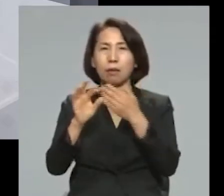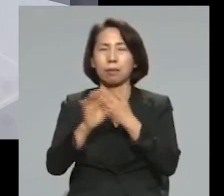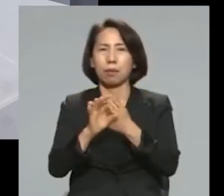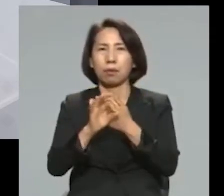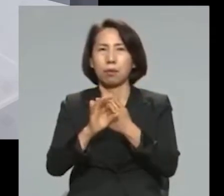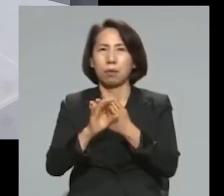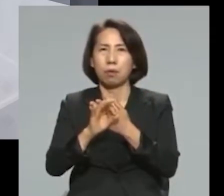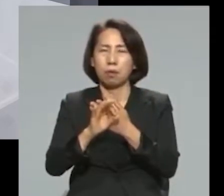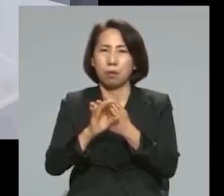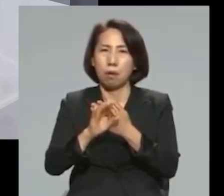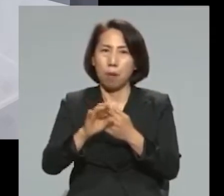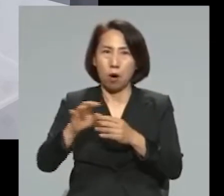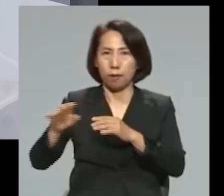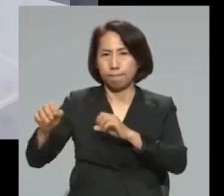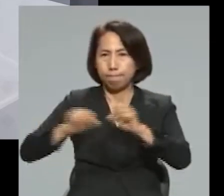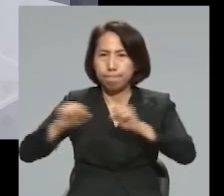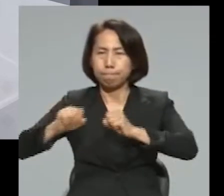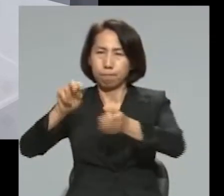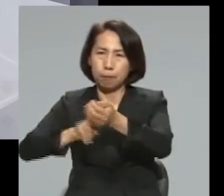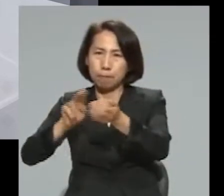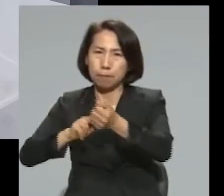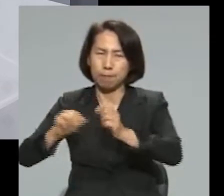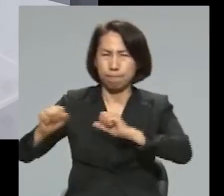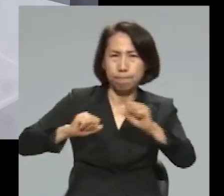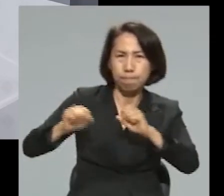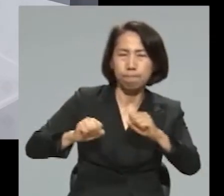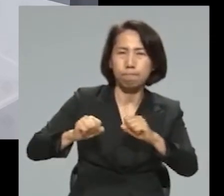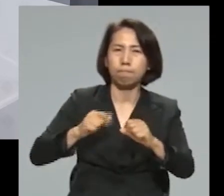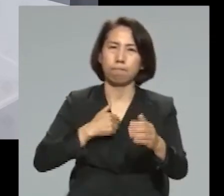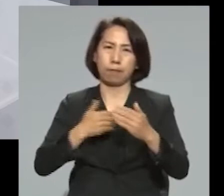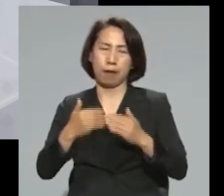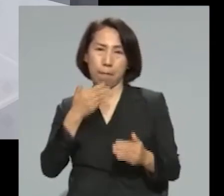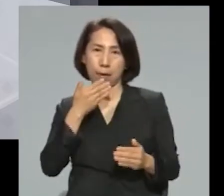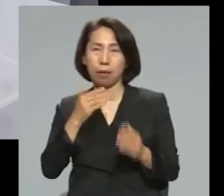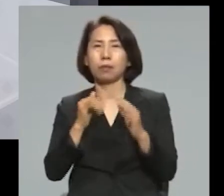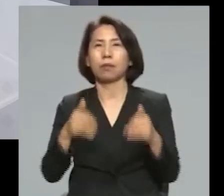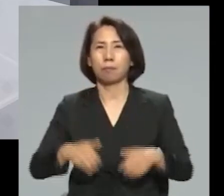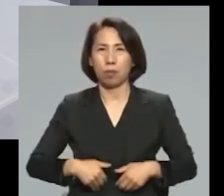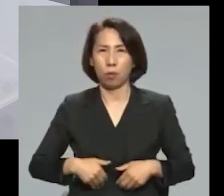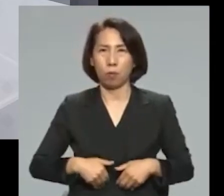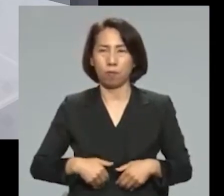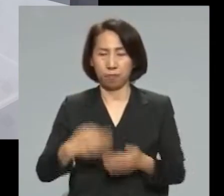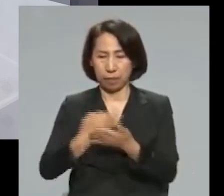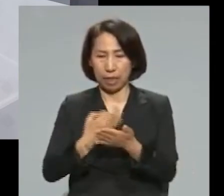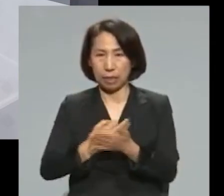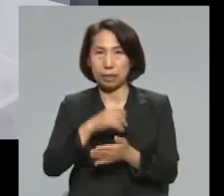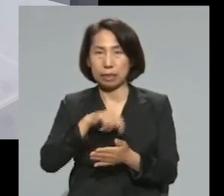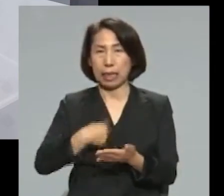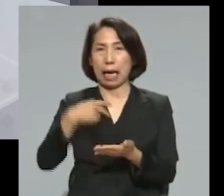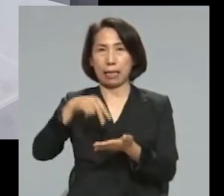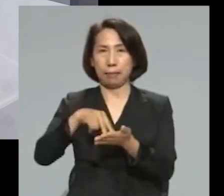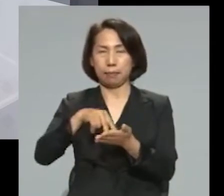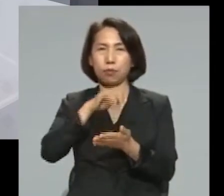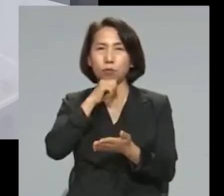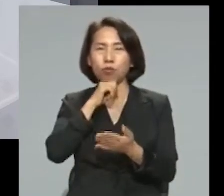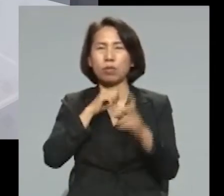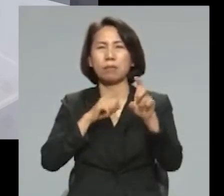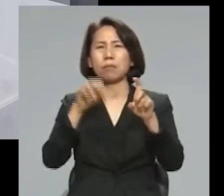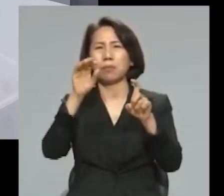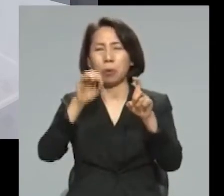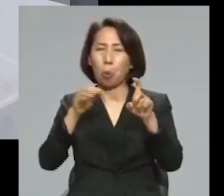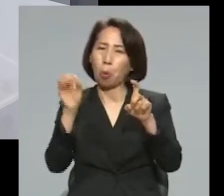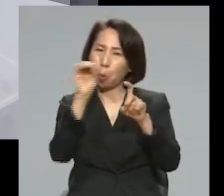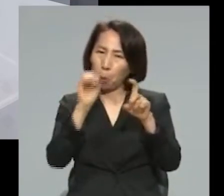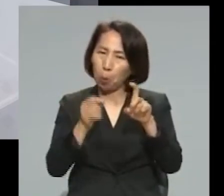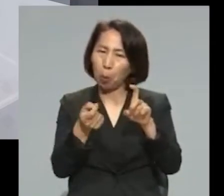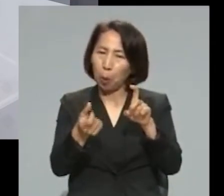역대급 세1저 군수가 필요합니다. 재정 자립도 10% 남짓 고령군은